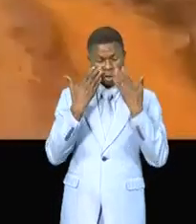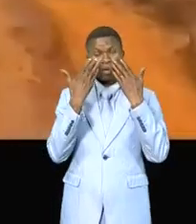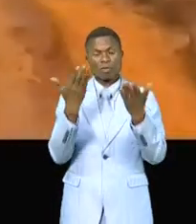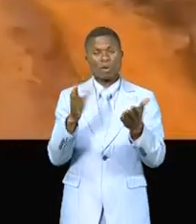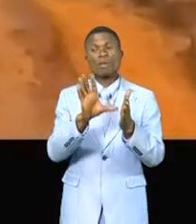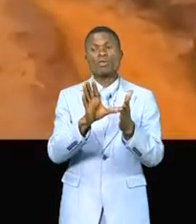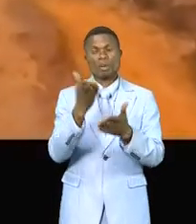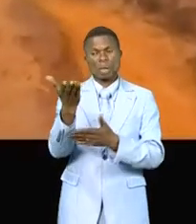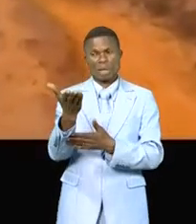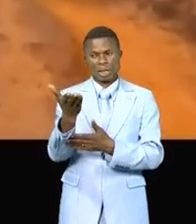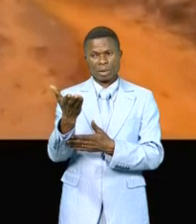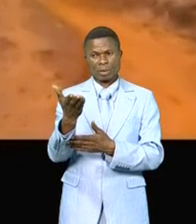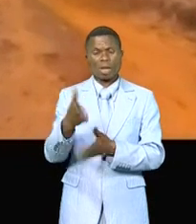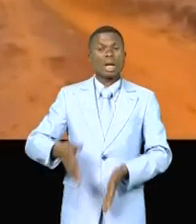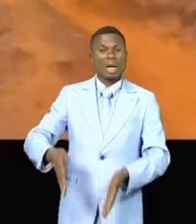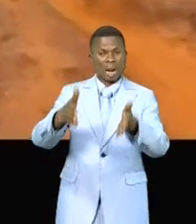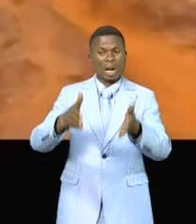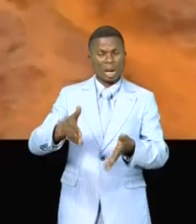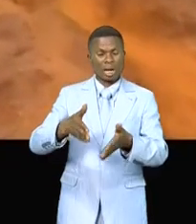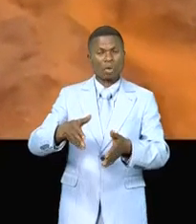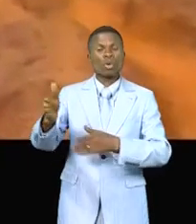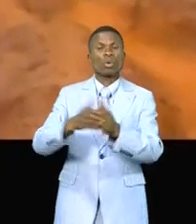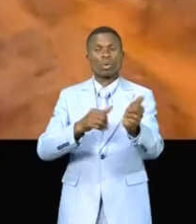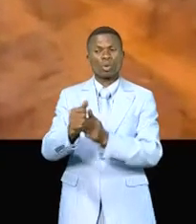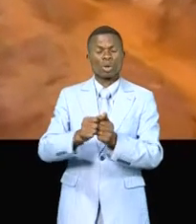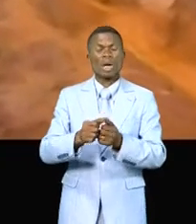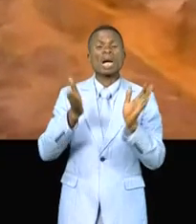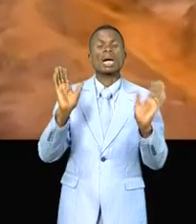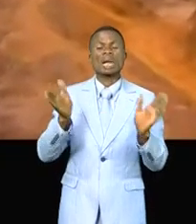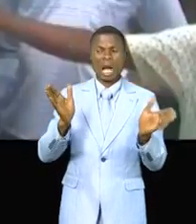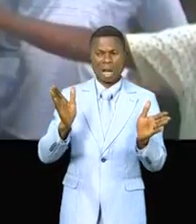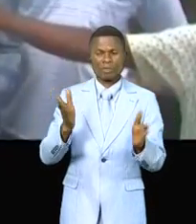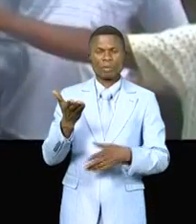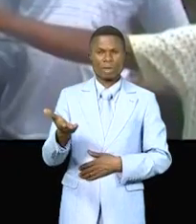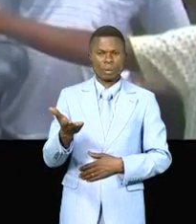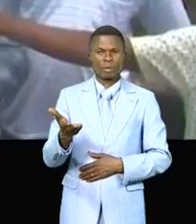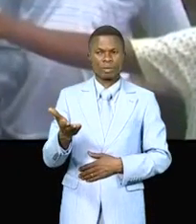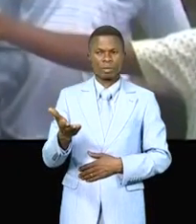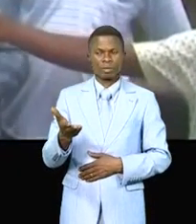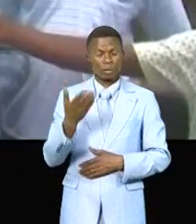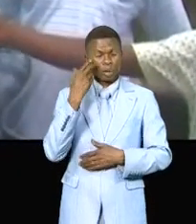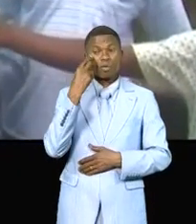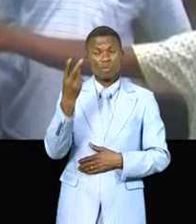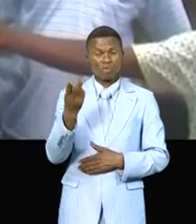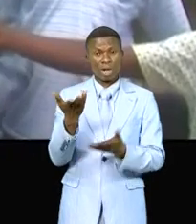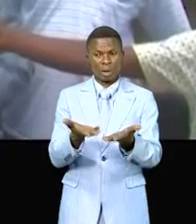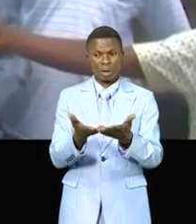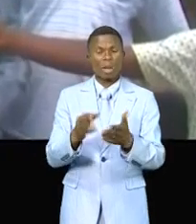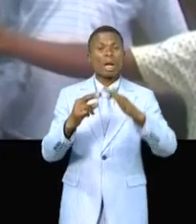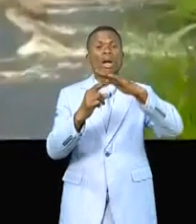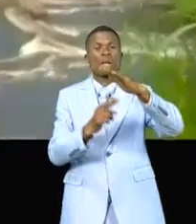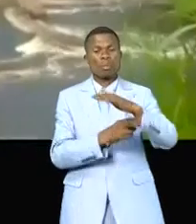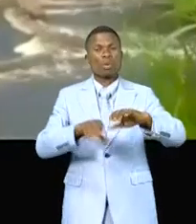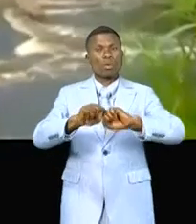état la route se trouve. Un délabrement très avancé. Vous voyez dans quel état le pont se